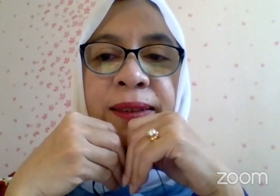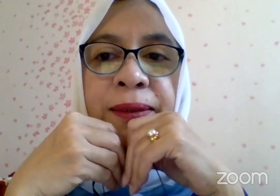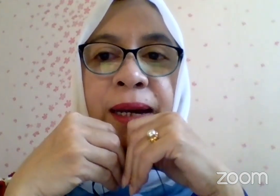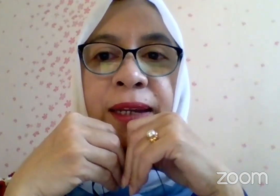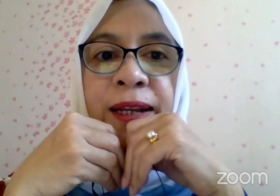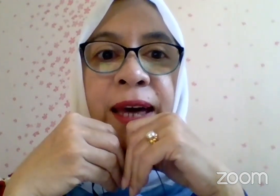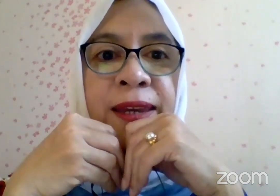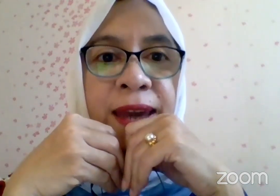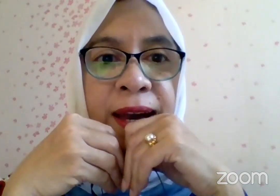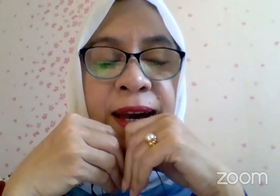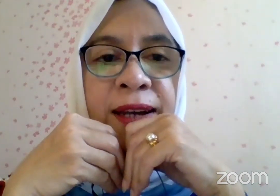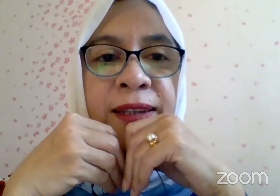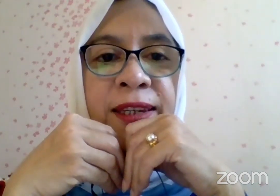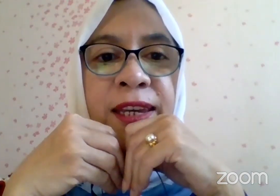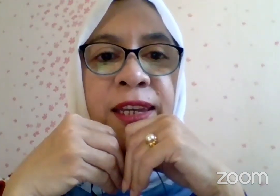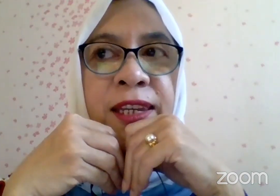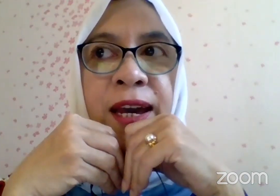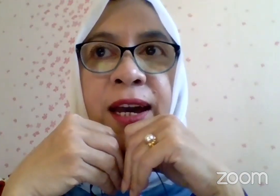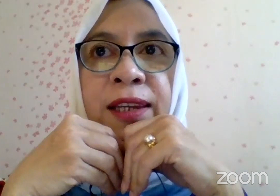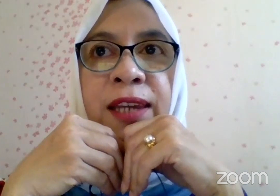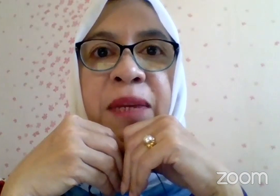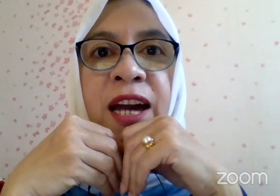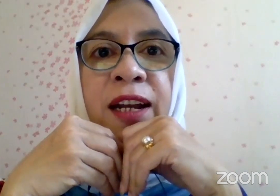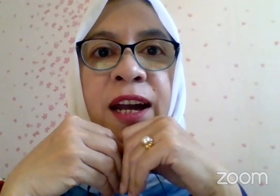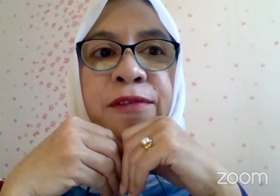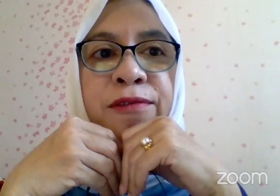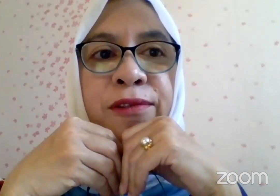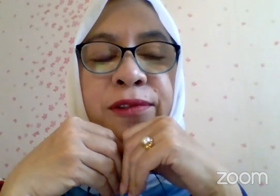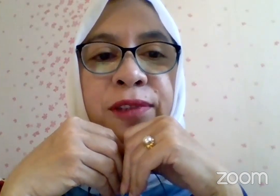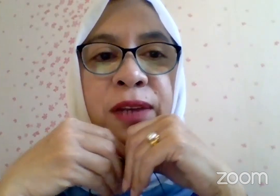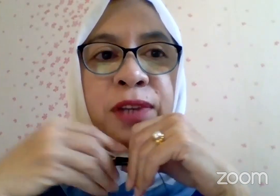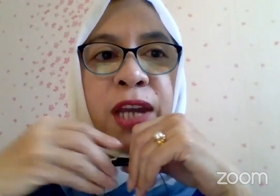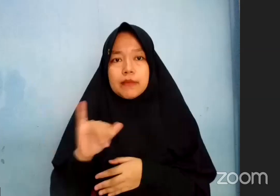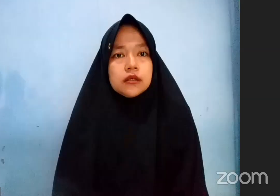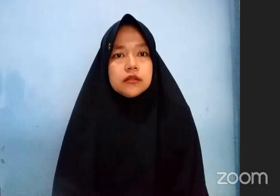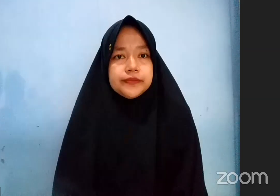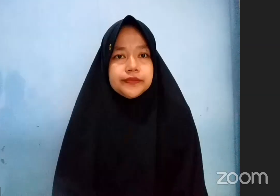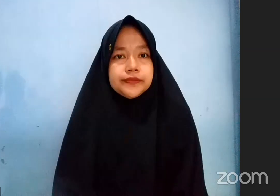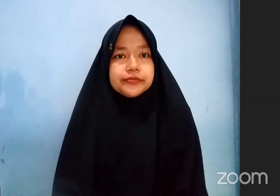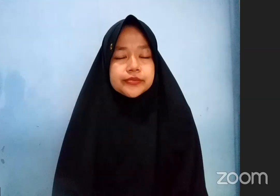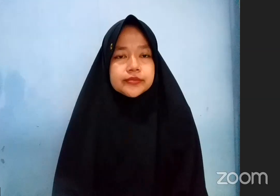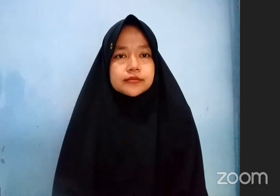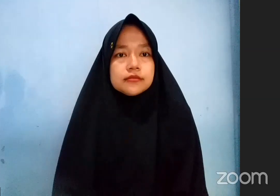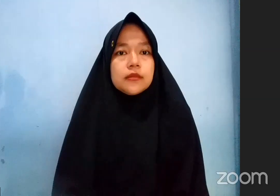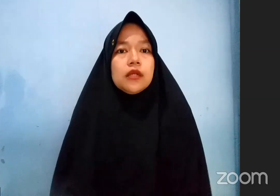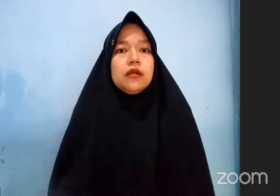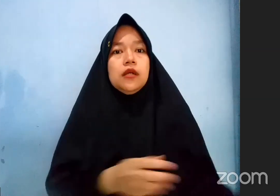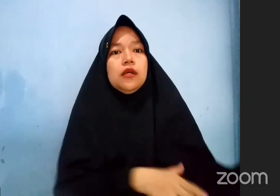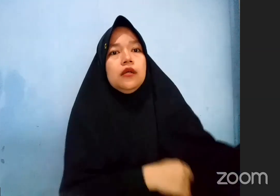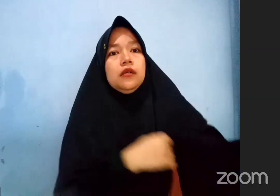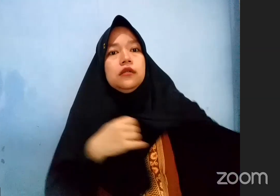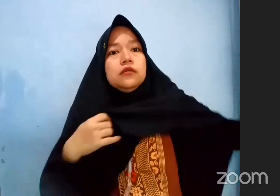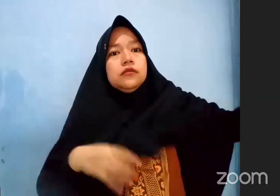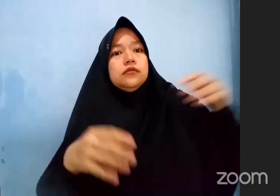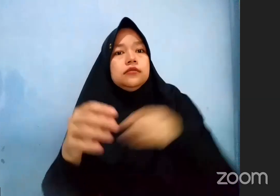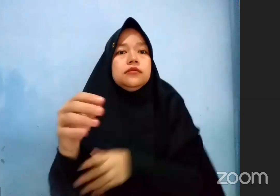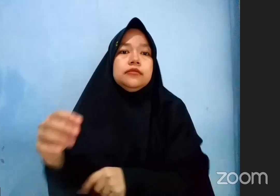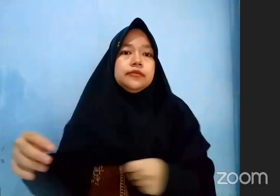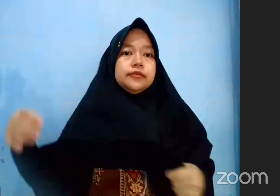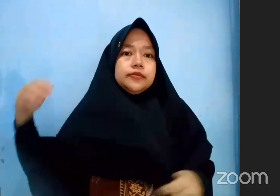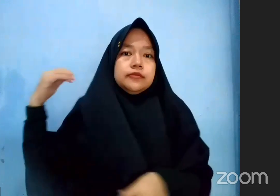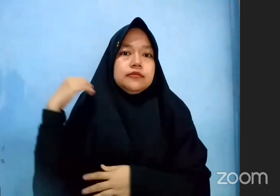eh ada gelar ia jadi dia dia mendengarkan dulu lalu dia mencoba untuk melakukan perintah itu